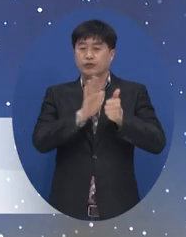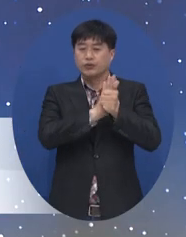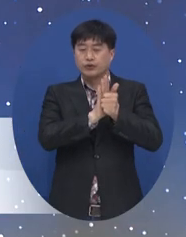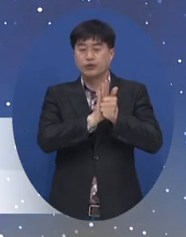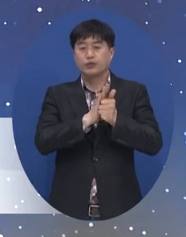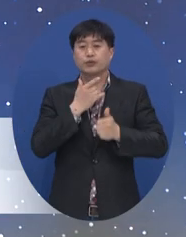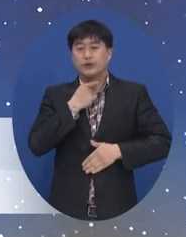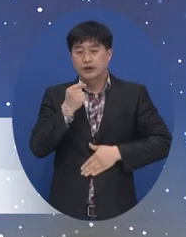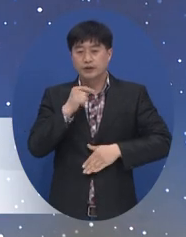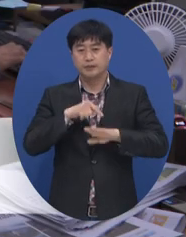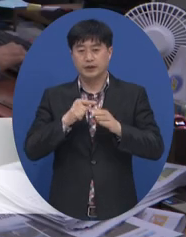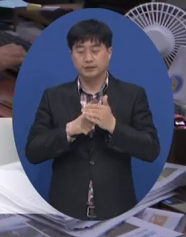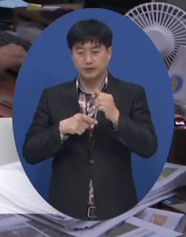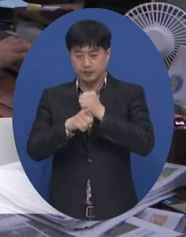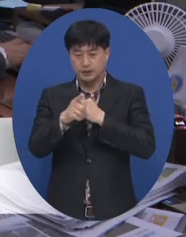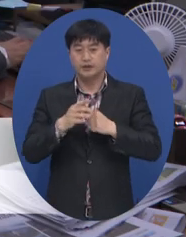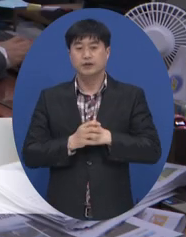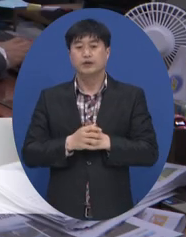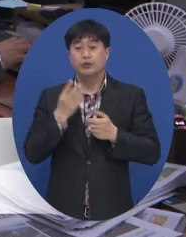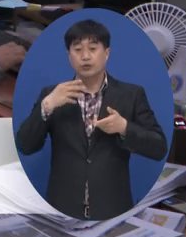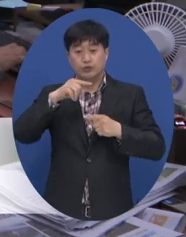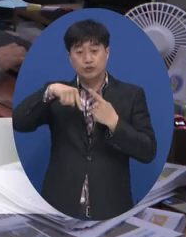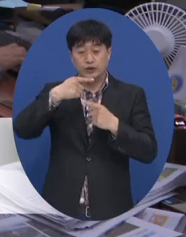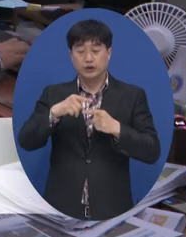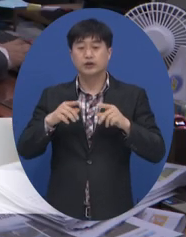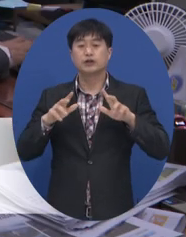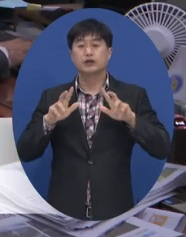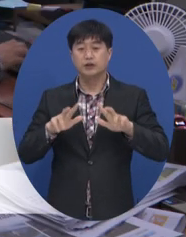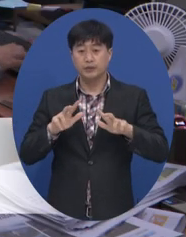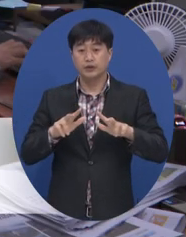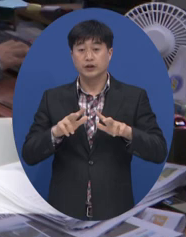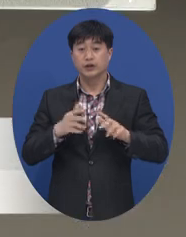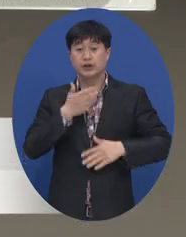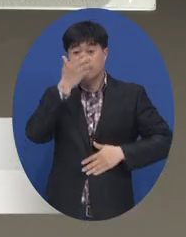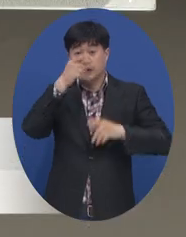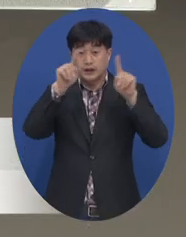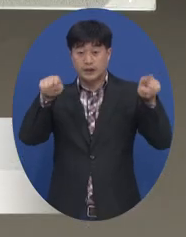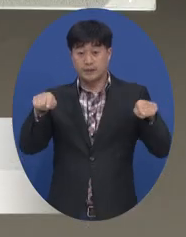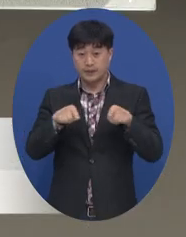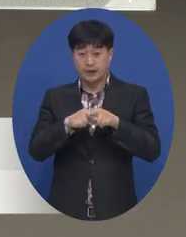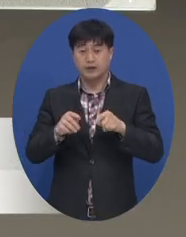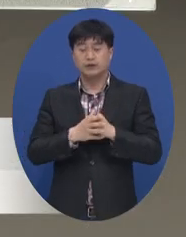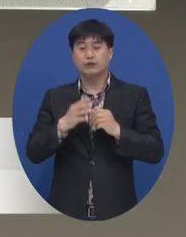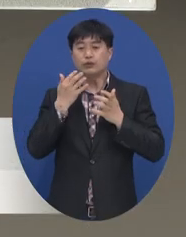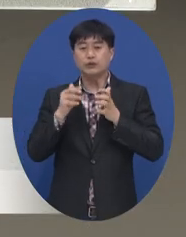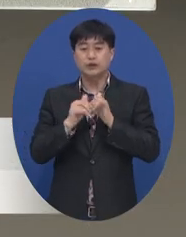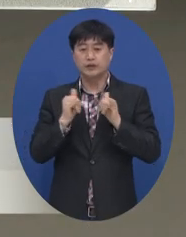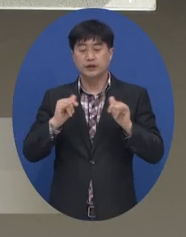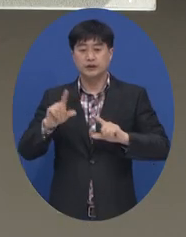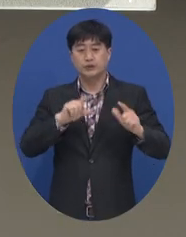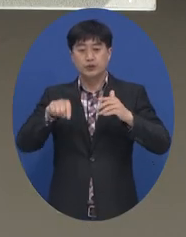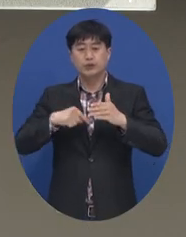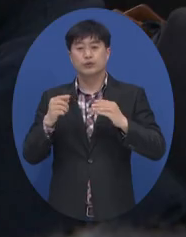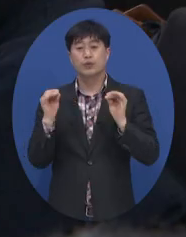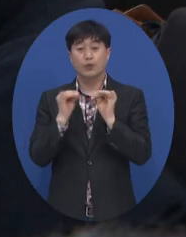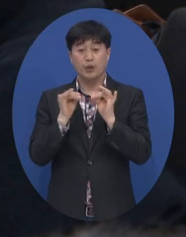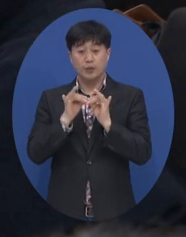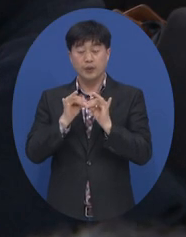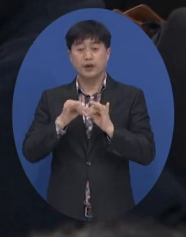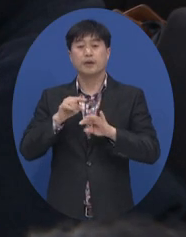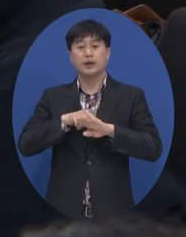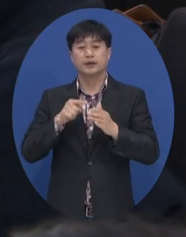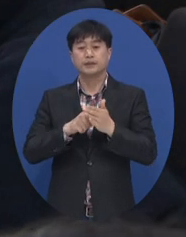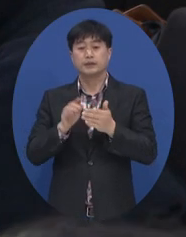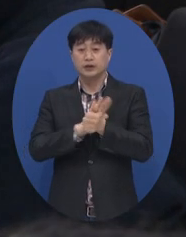바란다 는 의미입니다 경기도가 운영하는 이번 경기 희망을 파는 도민의 삶 속에서 공감 하는 이야기를 나누는 소통의